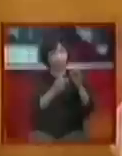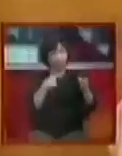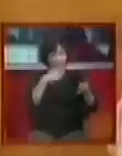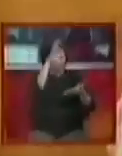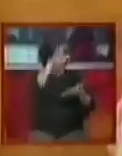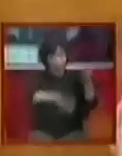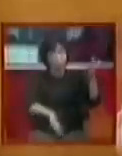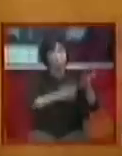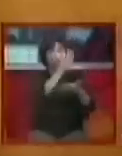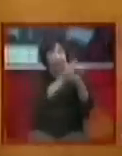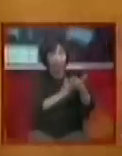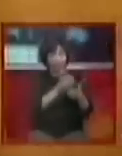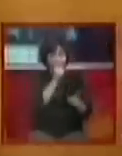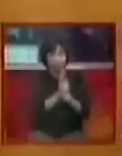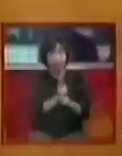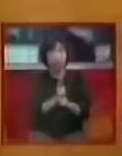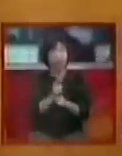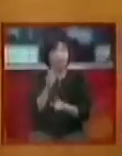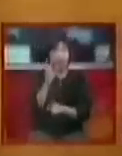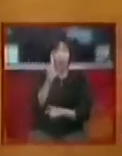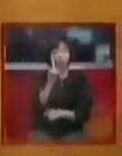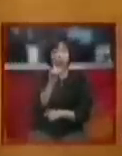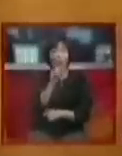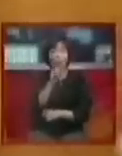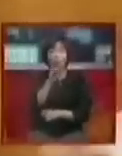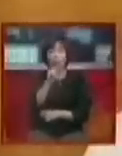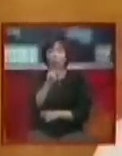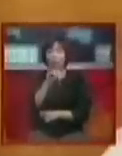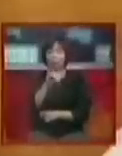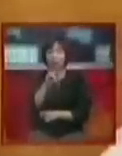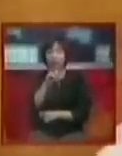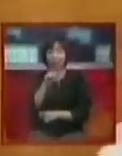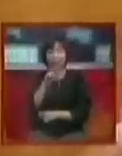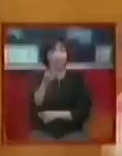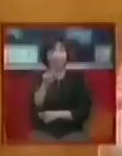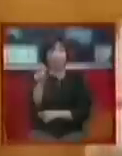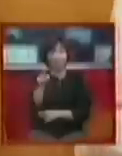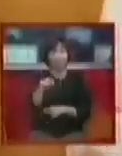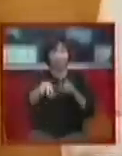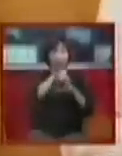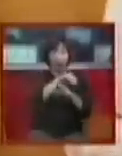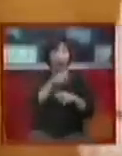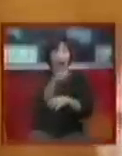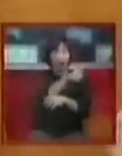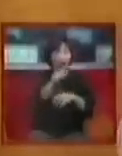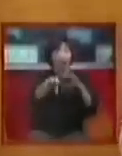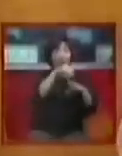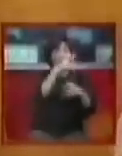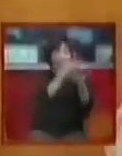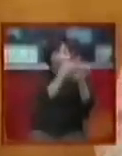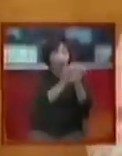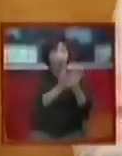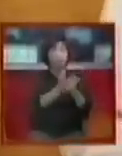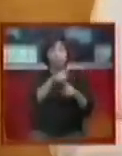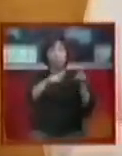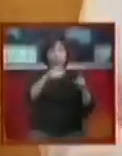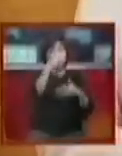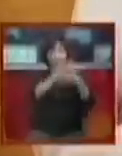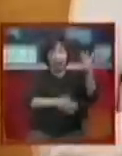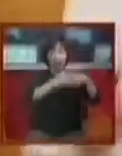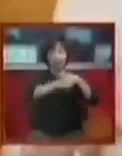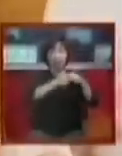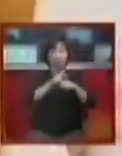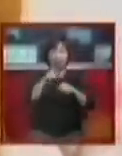Raymond Dominguez na matagal nang labas-masok sa kulungan, hindi ba't sa loob lamang na mahigit 1 taon na sentensyan at naipakulong